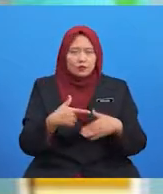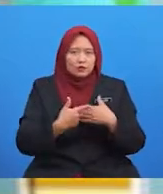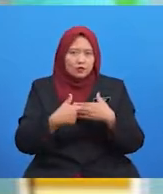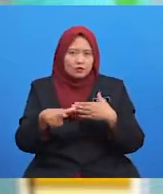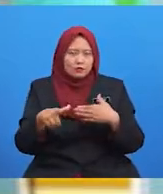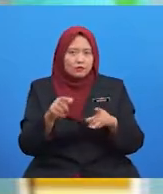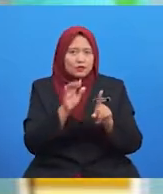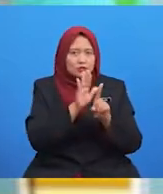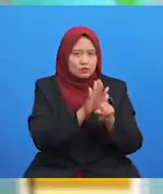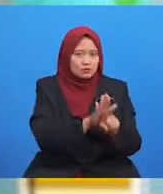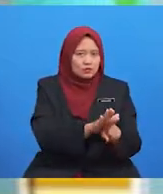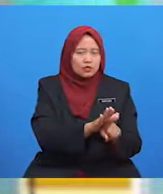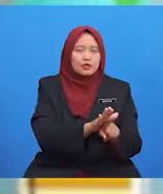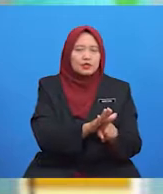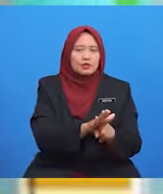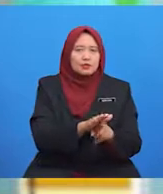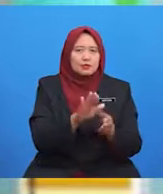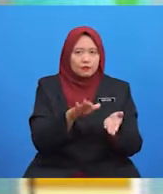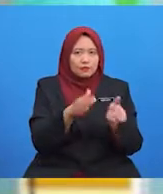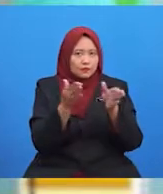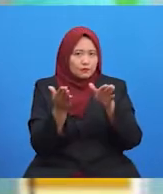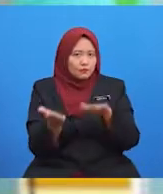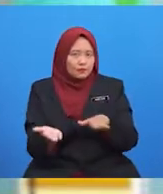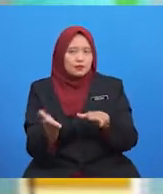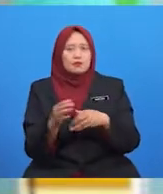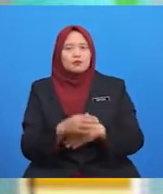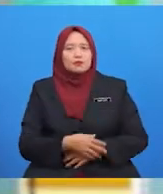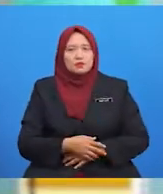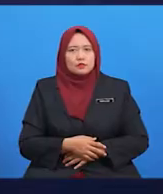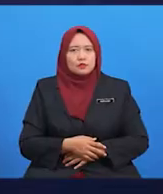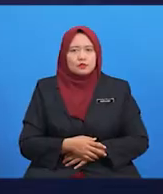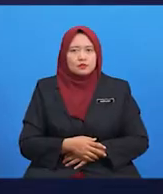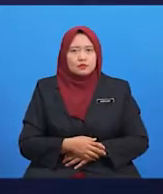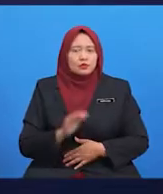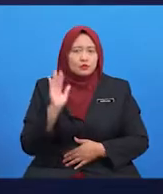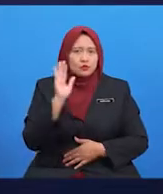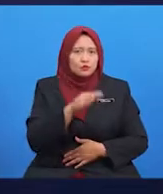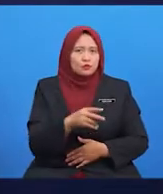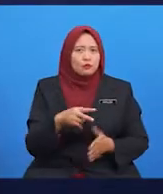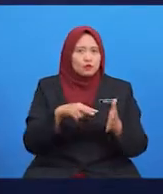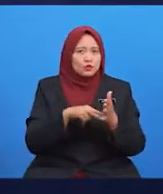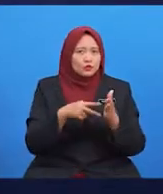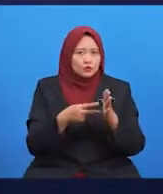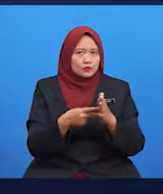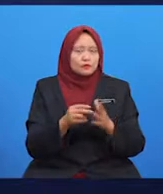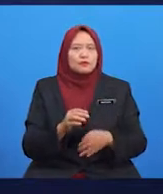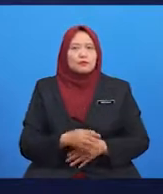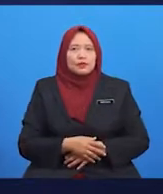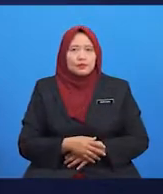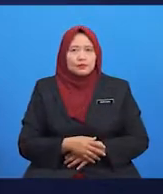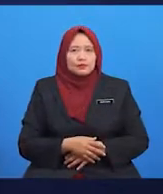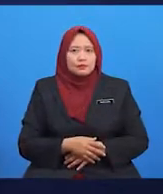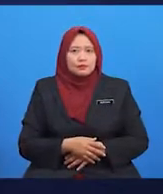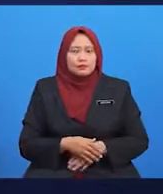Mari kita teliti maksud setiap rangkap. Rangkap pertama,